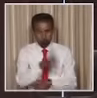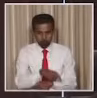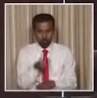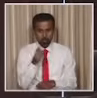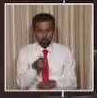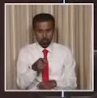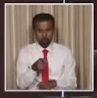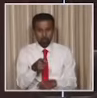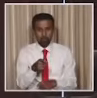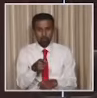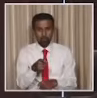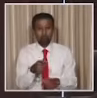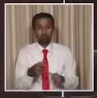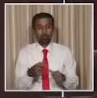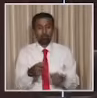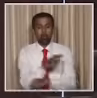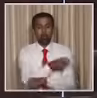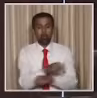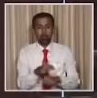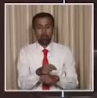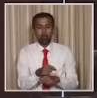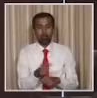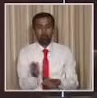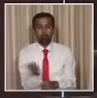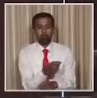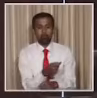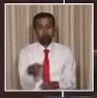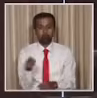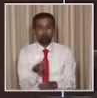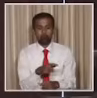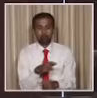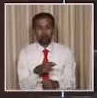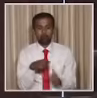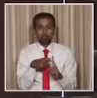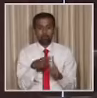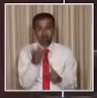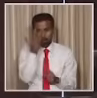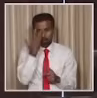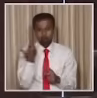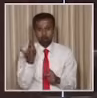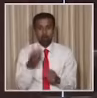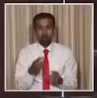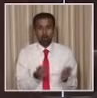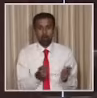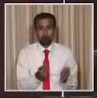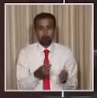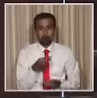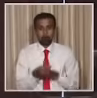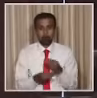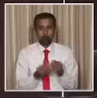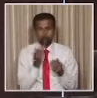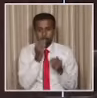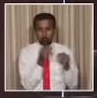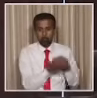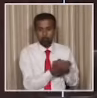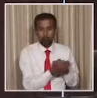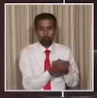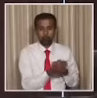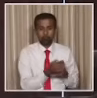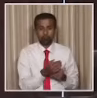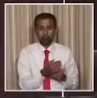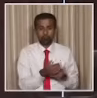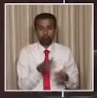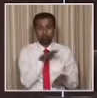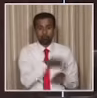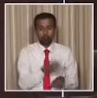thiyenoda dan mekata mokadda obutumala ganna kriya margi wi tika gennan denakota kiri samba nathuna merate welinda pole vyaparika kiyapu denek hangarita binda edoda eka pita